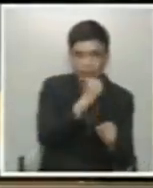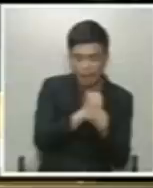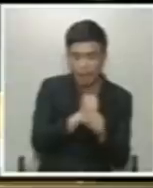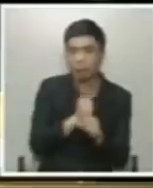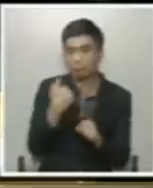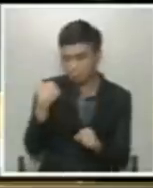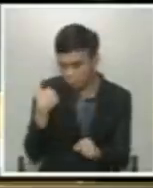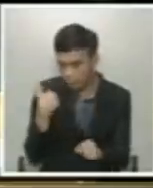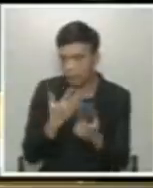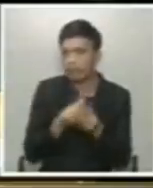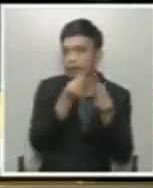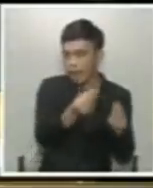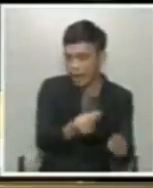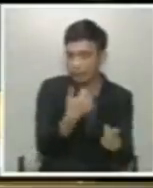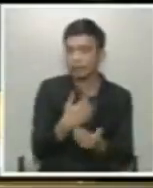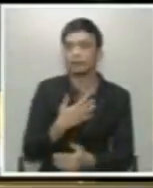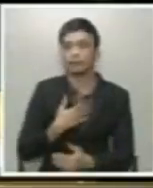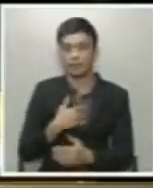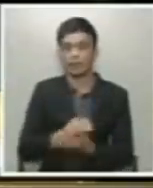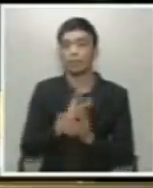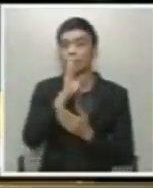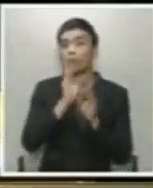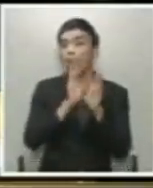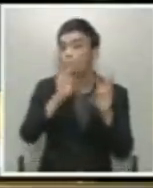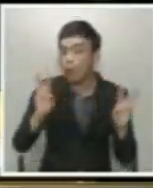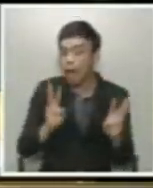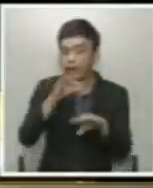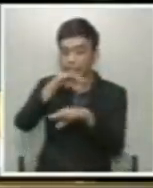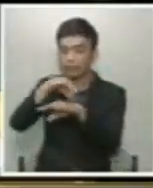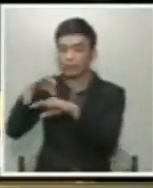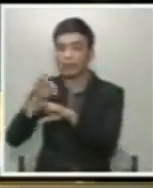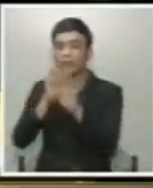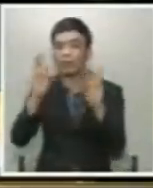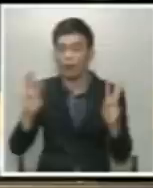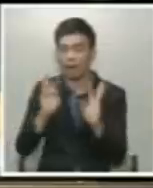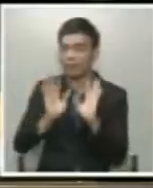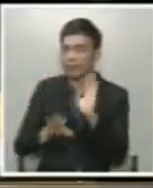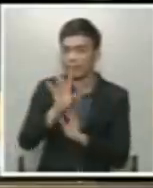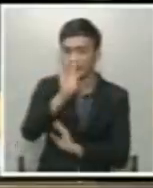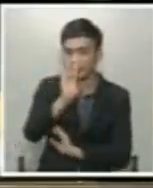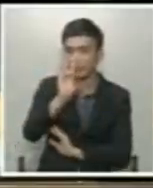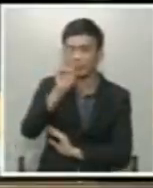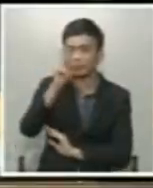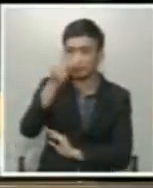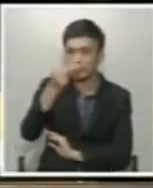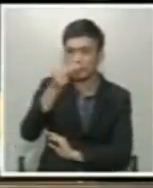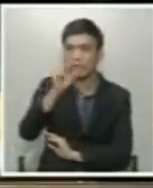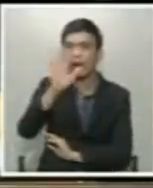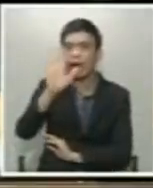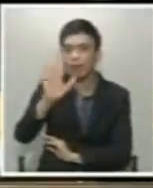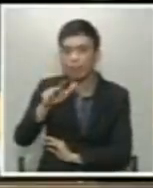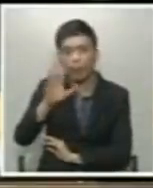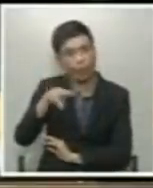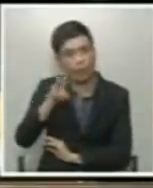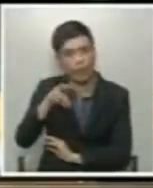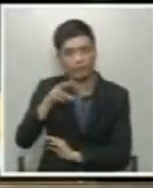เรามีงานว่างยกรออยู่ 76,000 ตำแหน่งนะครับไม่เคยลงม